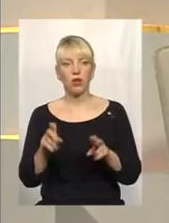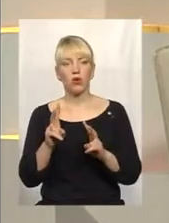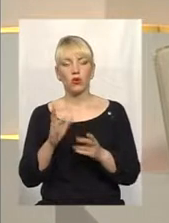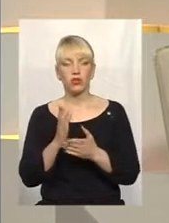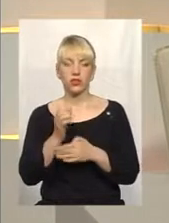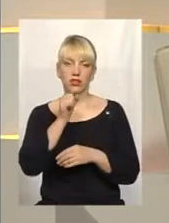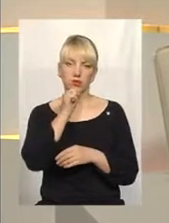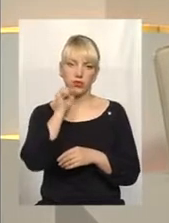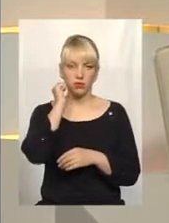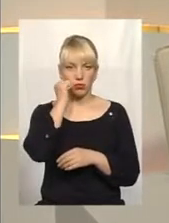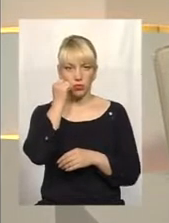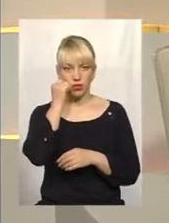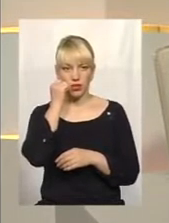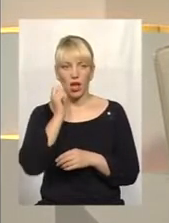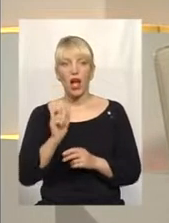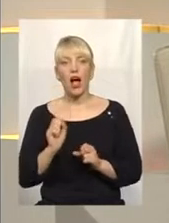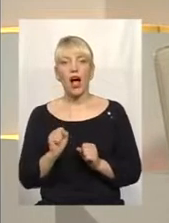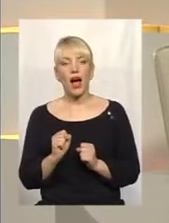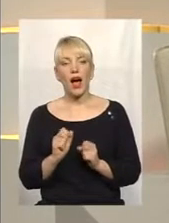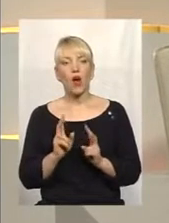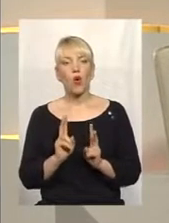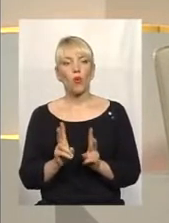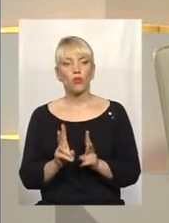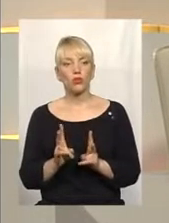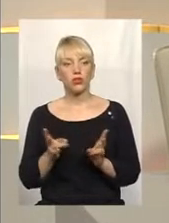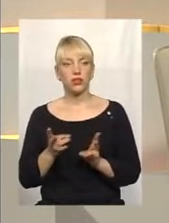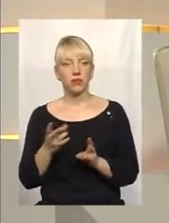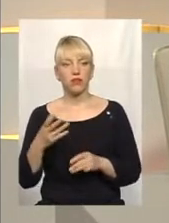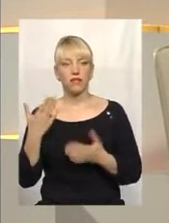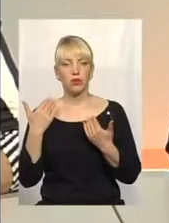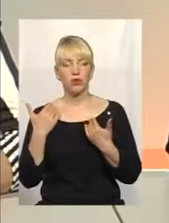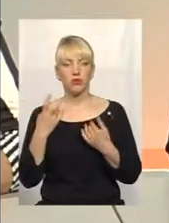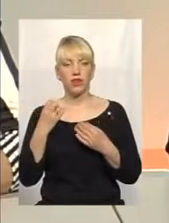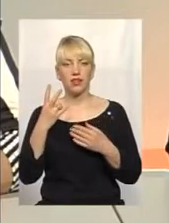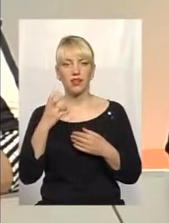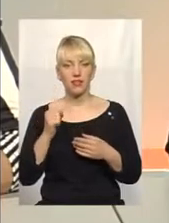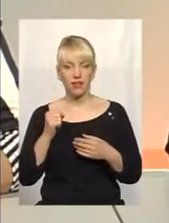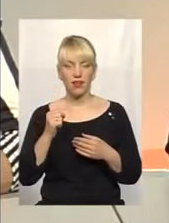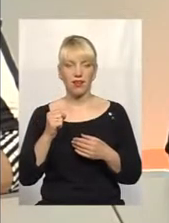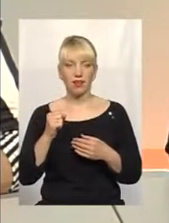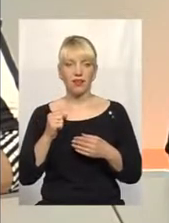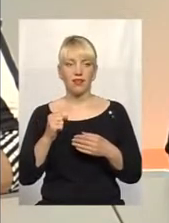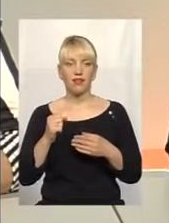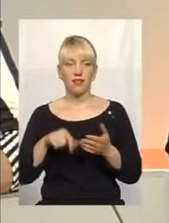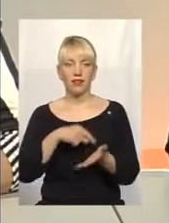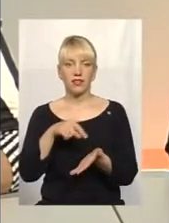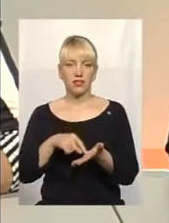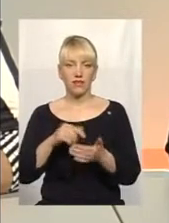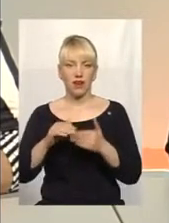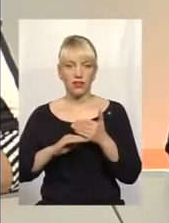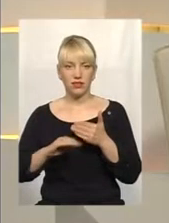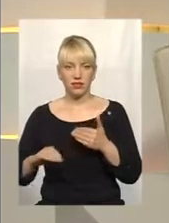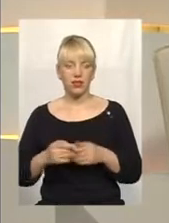дідусі, бабусі, а комусь доводиться відпочивати на асфальті. На що насамперед варто звернути